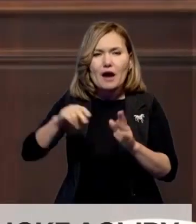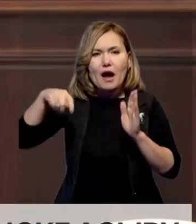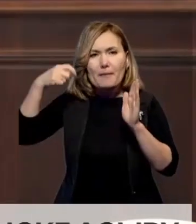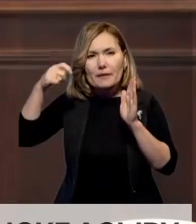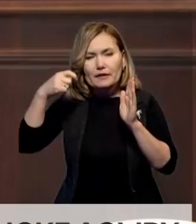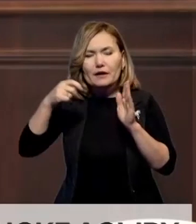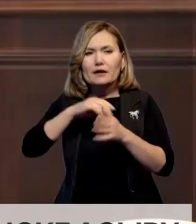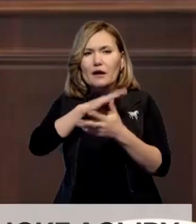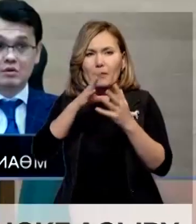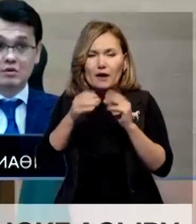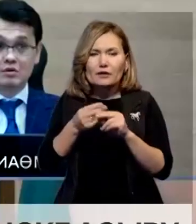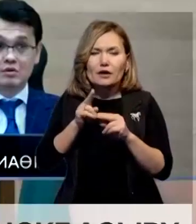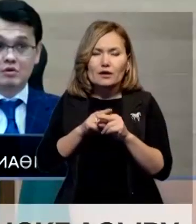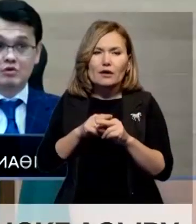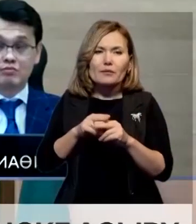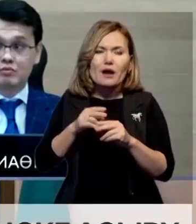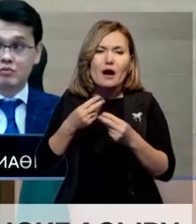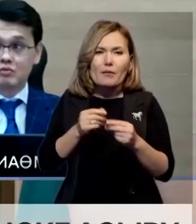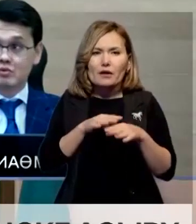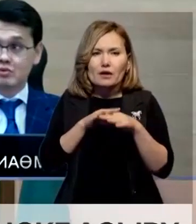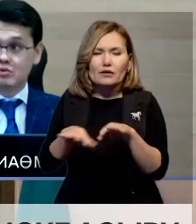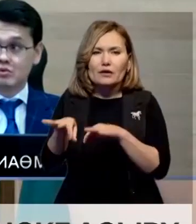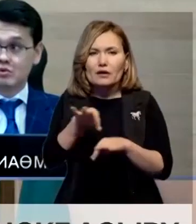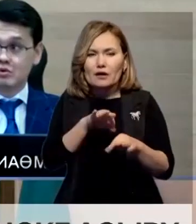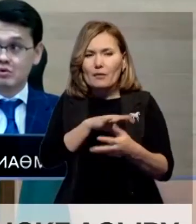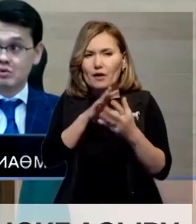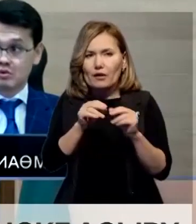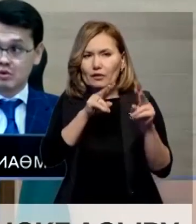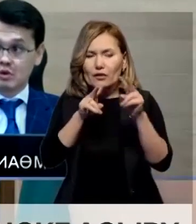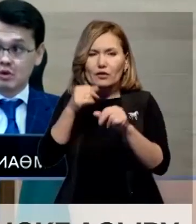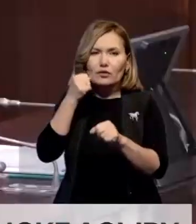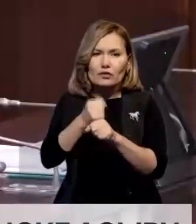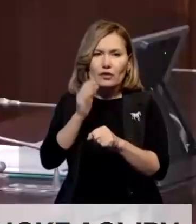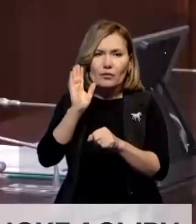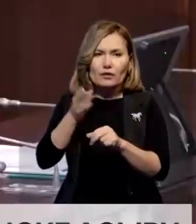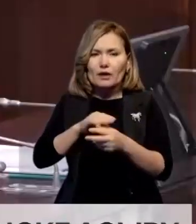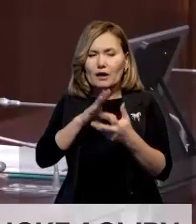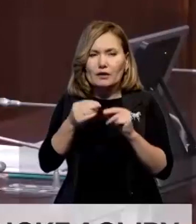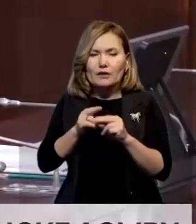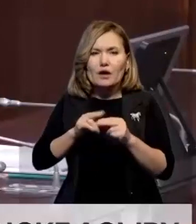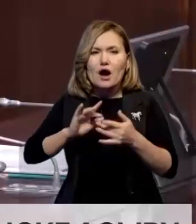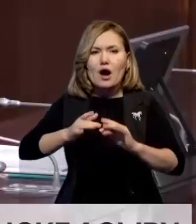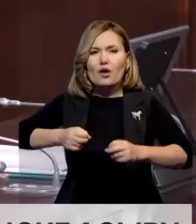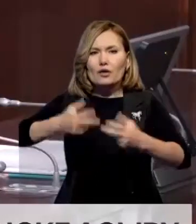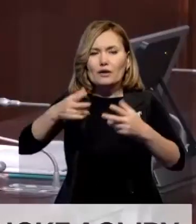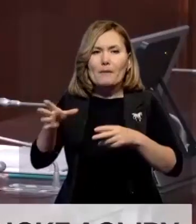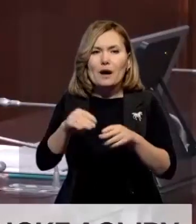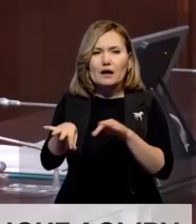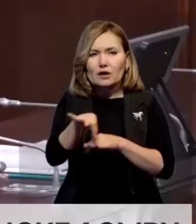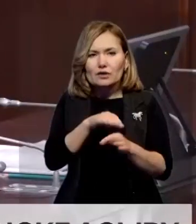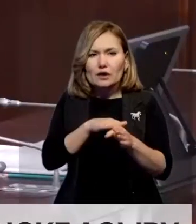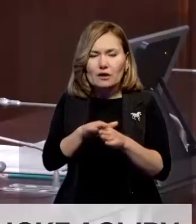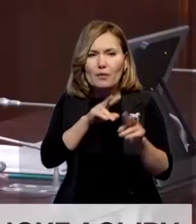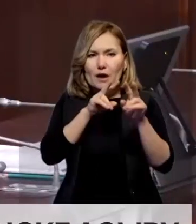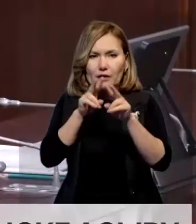бейнекамералардың көмегімен инфрақұрылымдық және инвестициялық жобаларға визуалды бақылау жүргізу жоспарланып отыр. Бұл онлайн жүйеде барлық жобаның орындалу